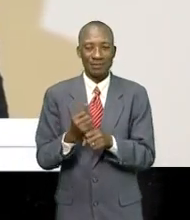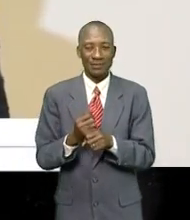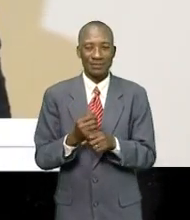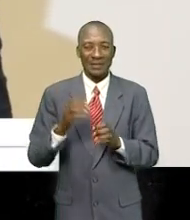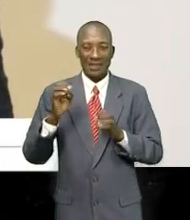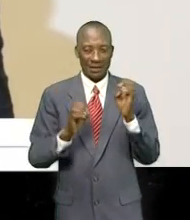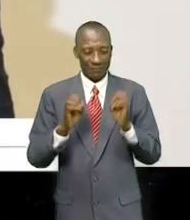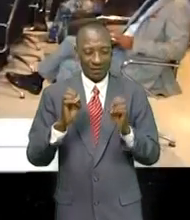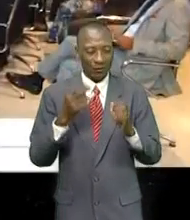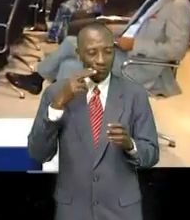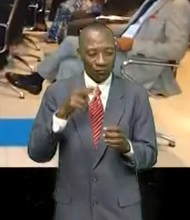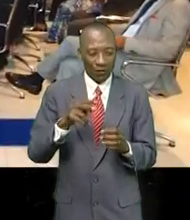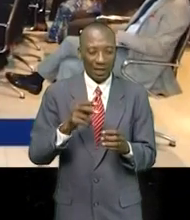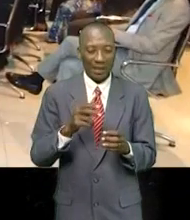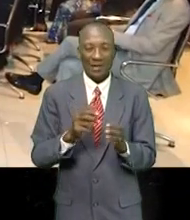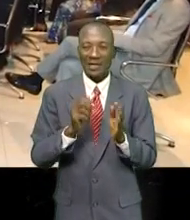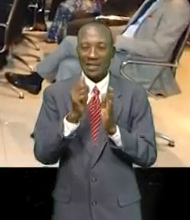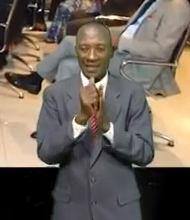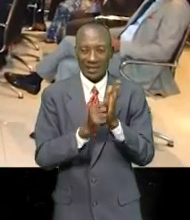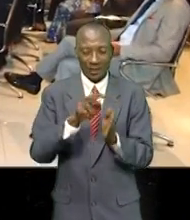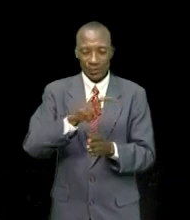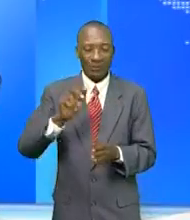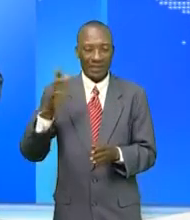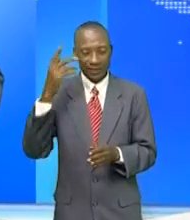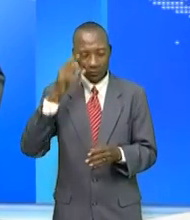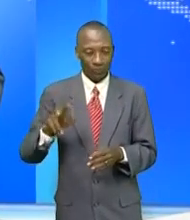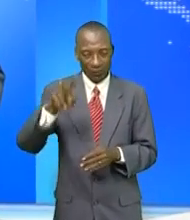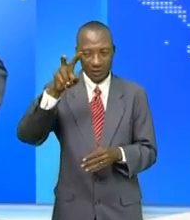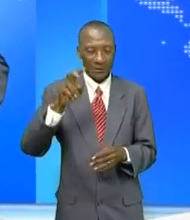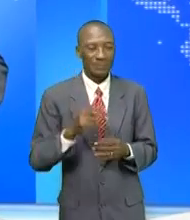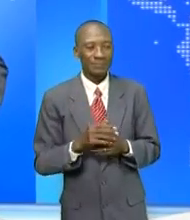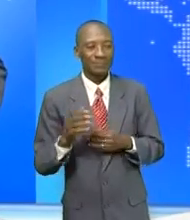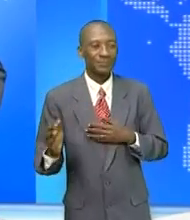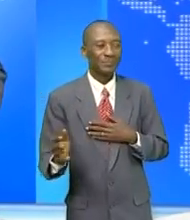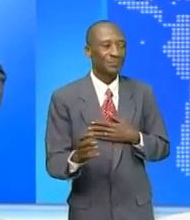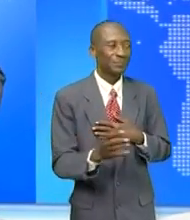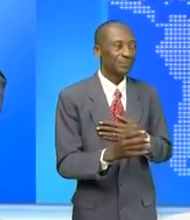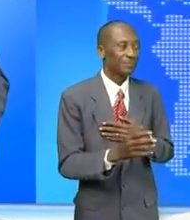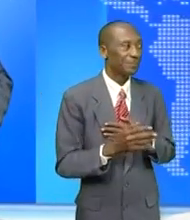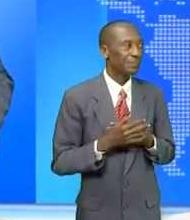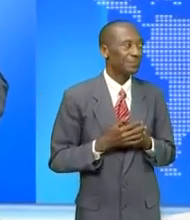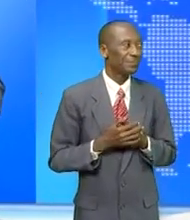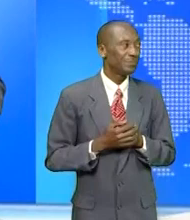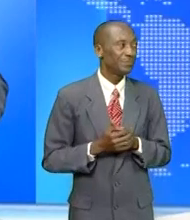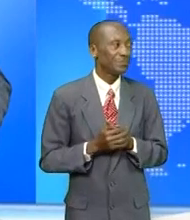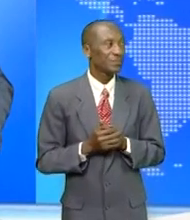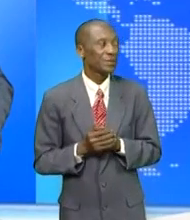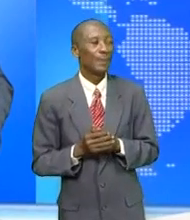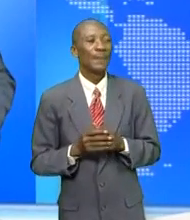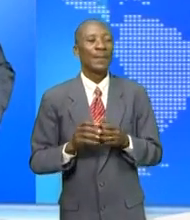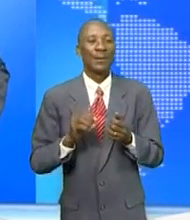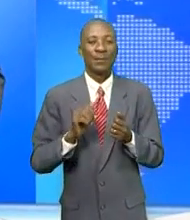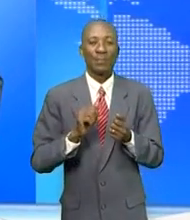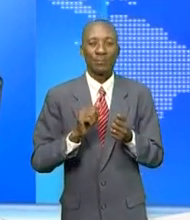de 2015 qui va servir de base. Congo Bio-Végétal, dans les jours à venir, un géant